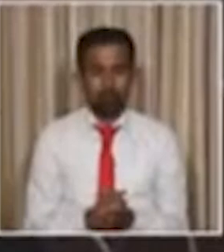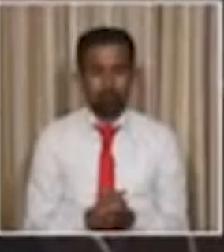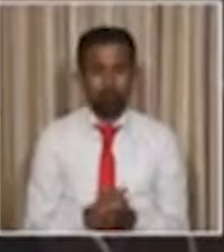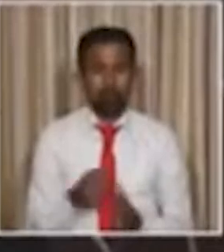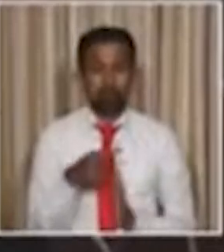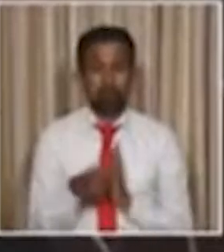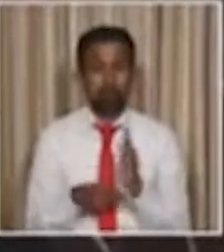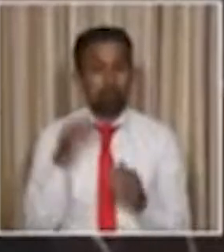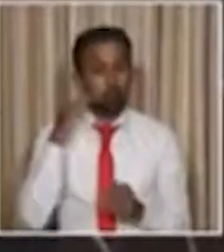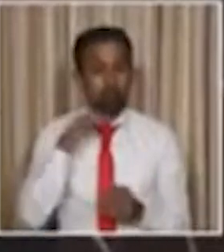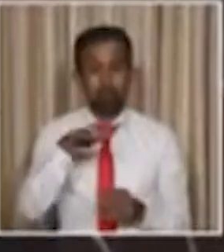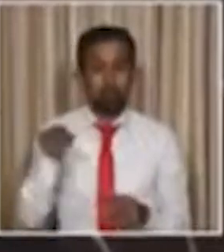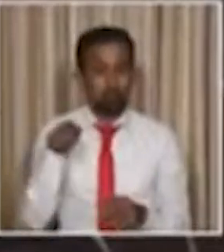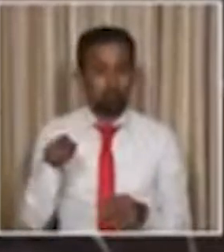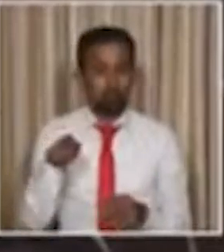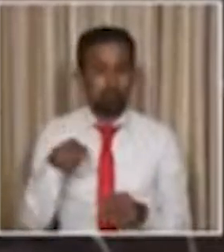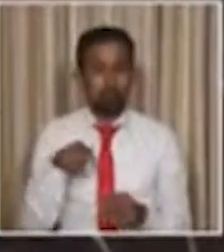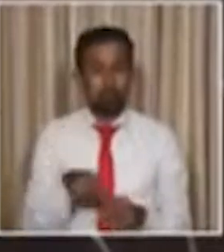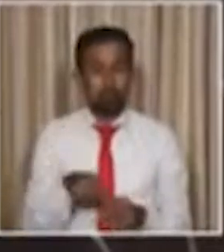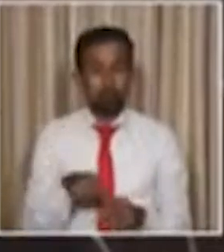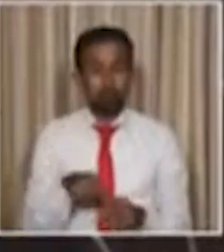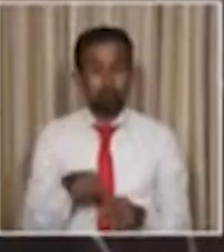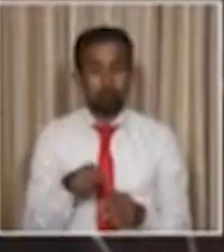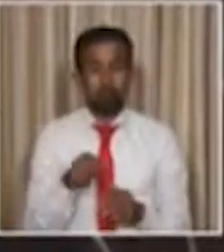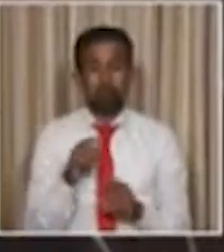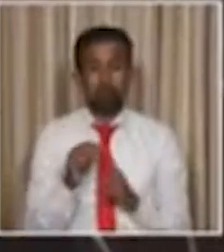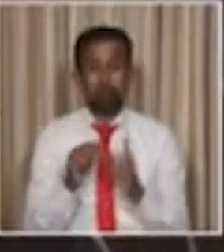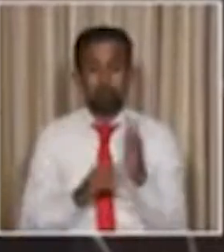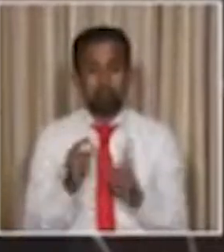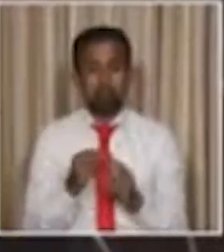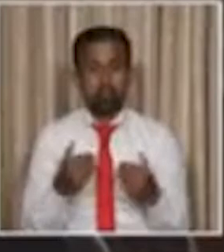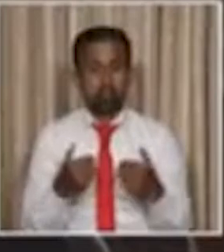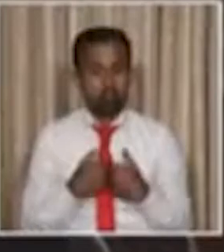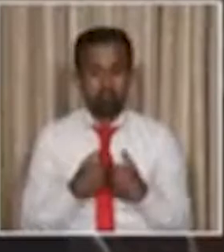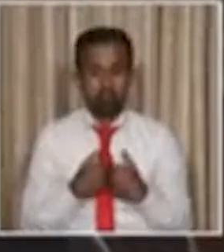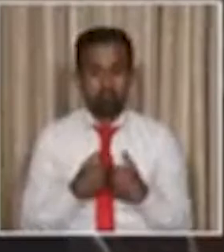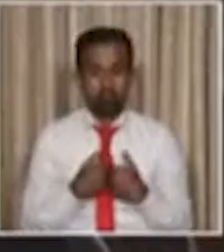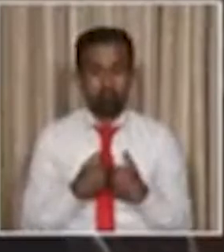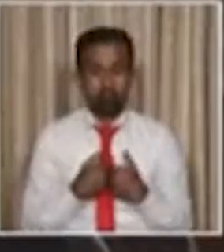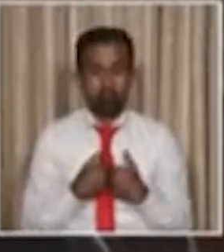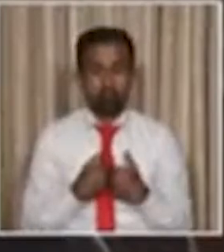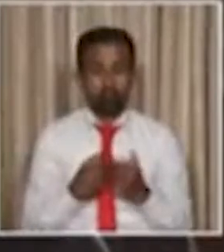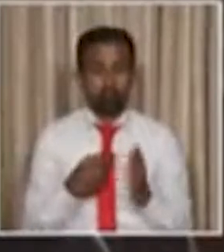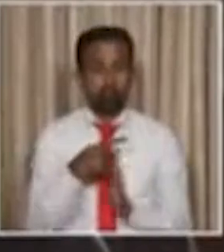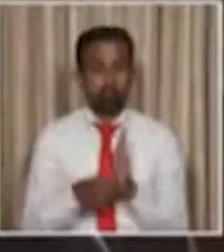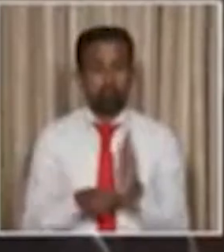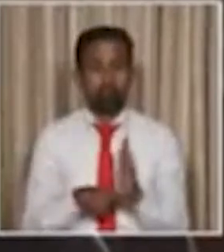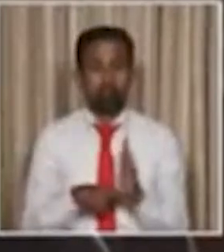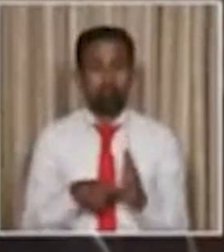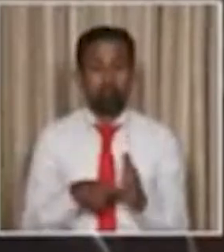මේ රටේ මිනිසුන් වෙනුවෙන් අක්කත් මේ මහජන නියෝජිත වෙනුවෙන් අප වෙනුවෙන් අක්කත් මේ රට වෙනුවෙන් හඬ